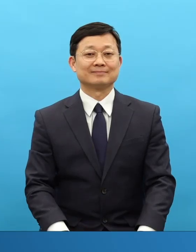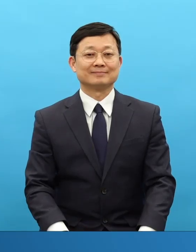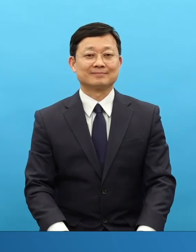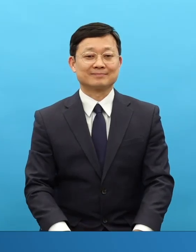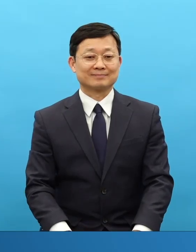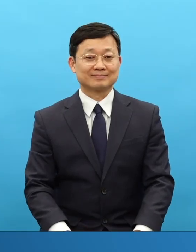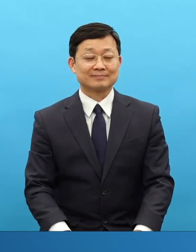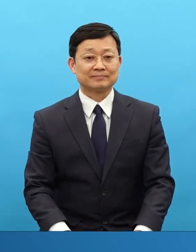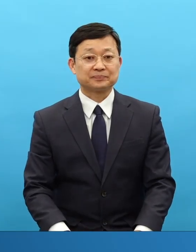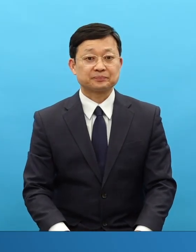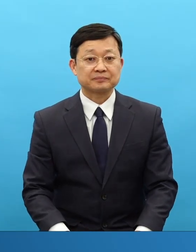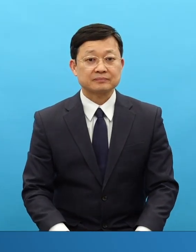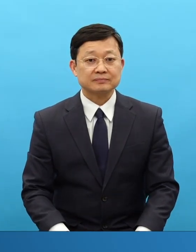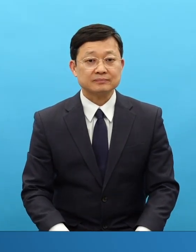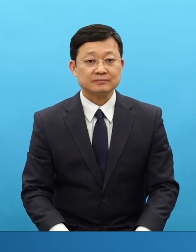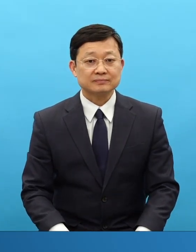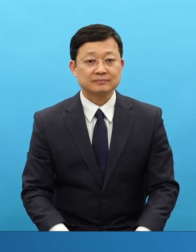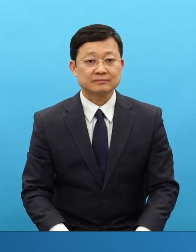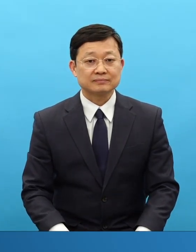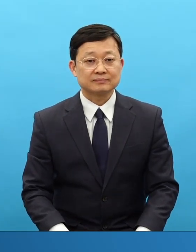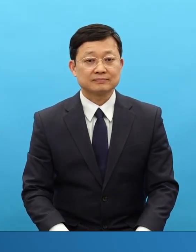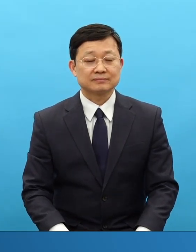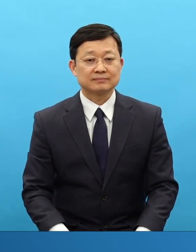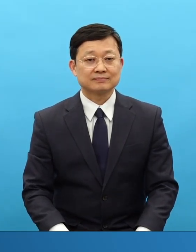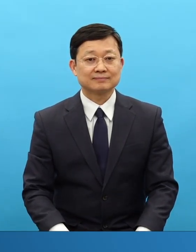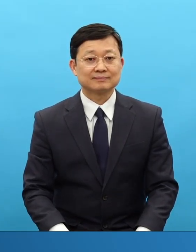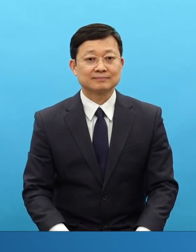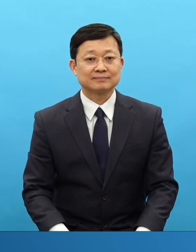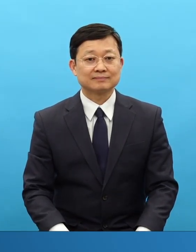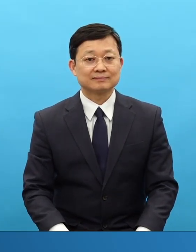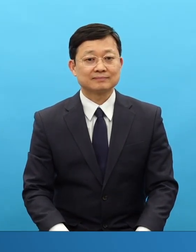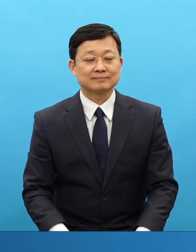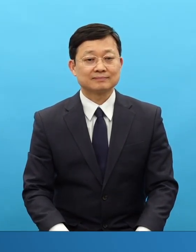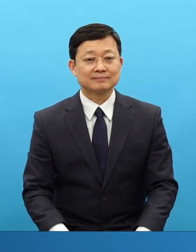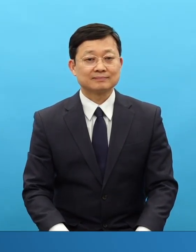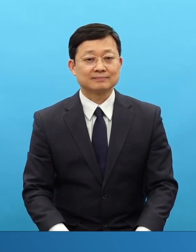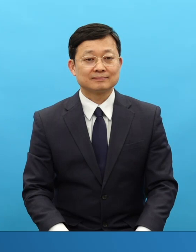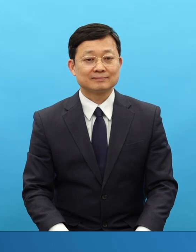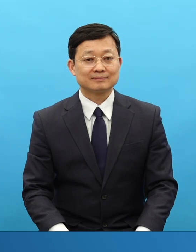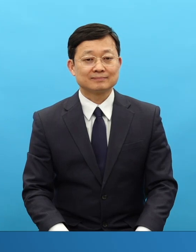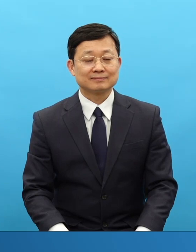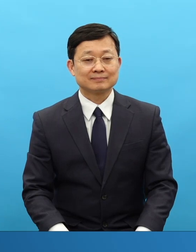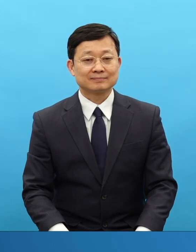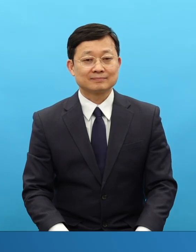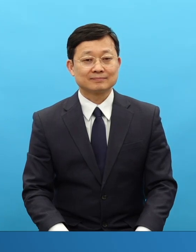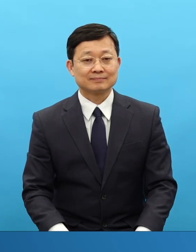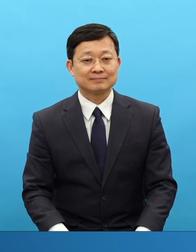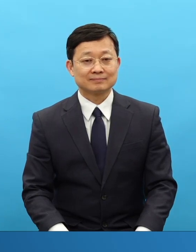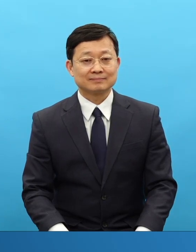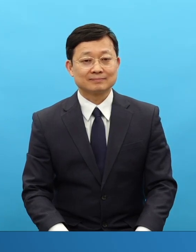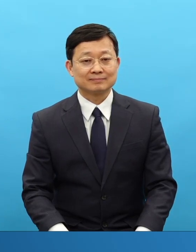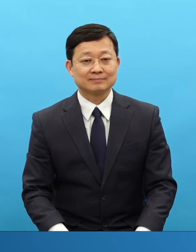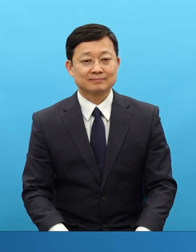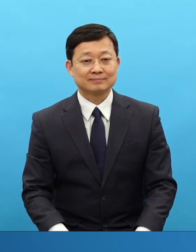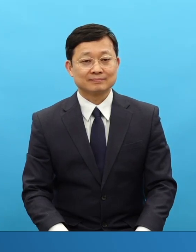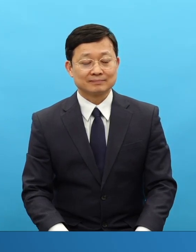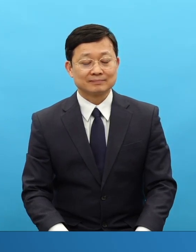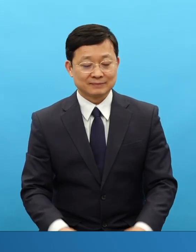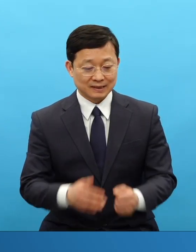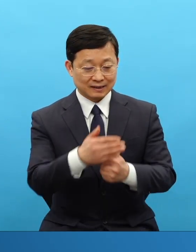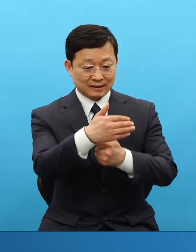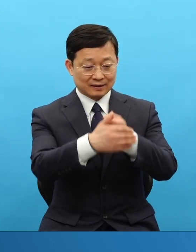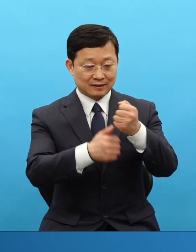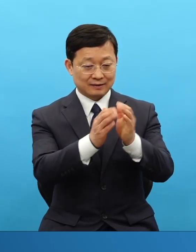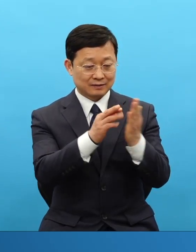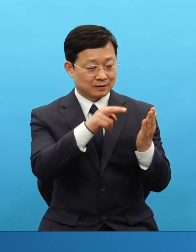왜 성경에는 강대국으로, 노예로 이렇게 보냈을까요?